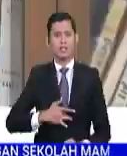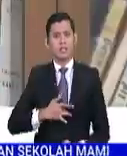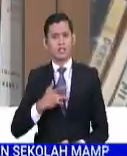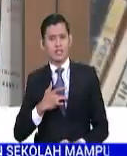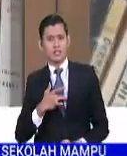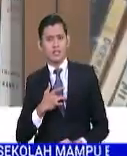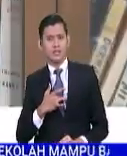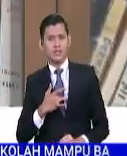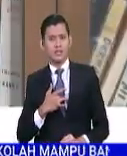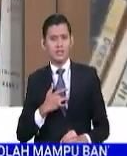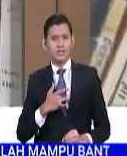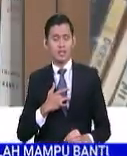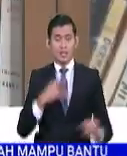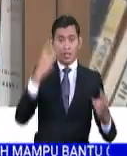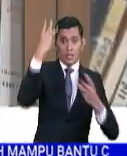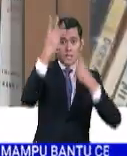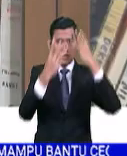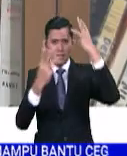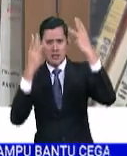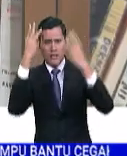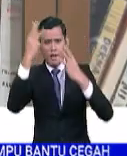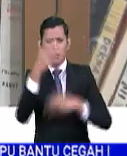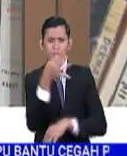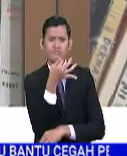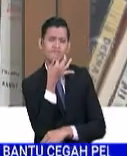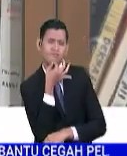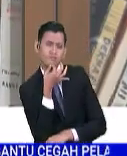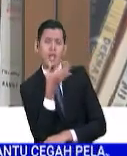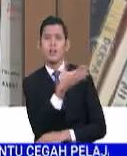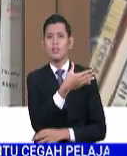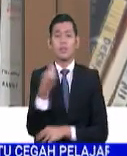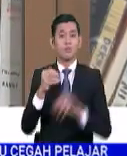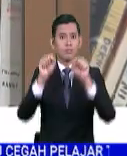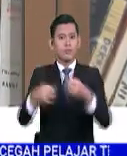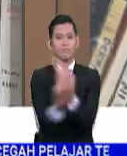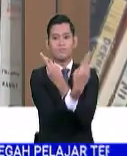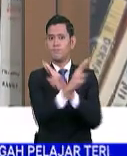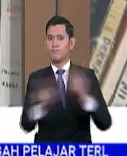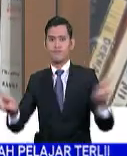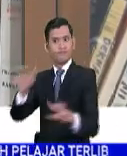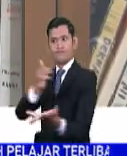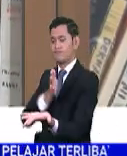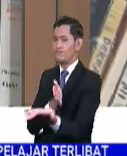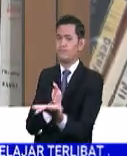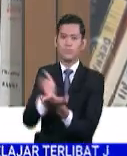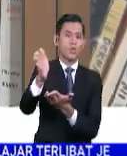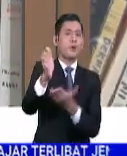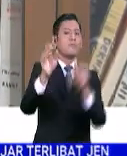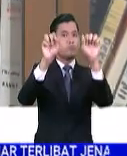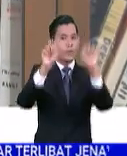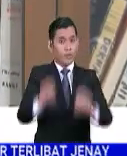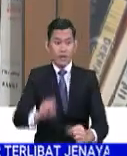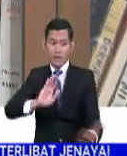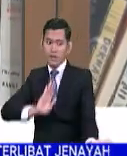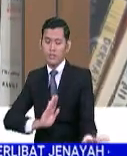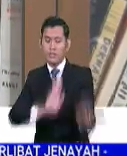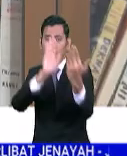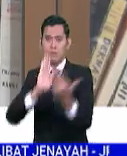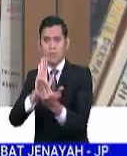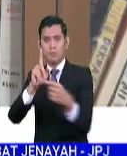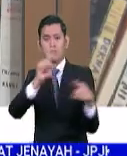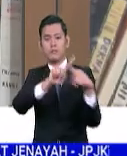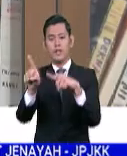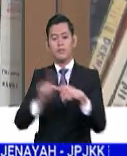perasaan was-was atau ragu-ragu dan terus bersiap siaga bagi menghadapi sebarang kemungkinan